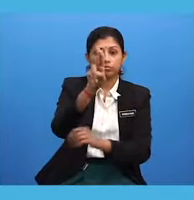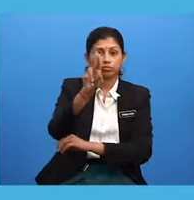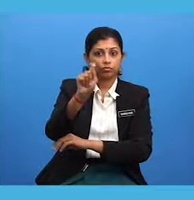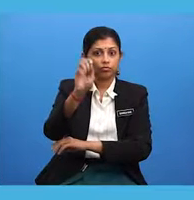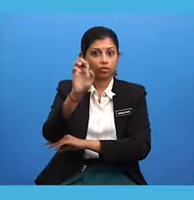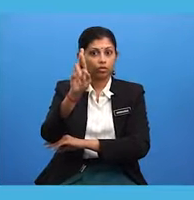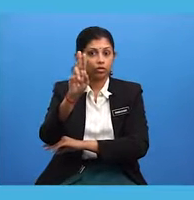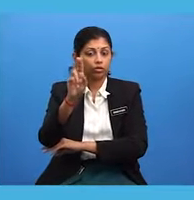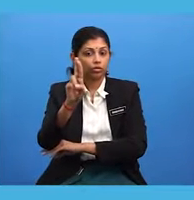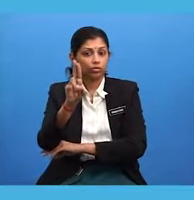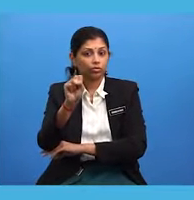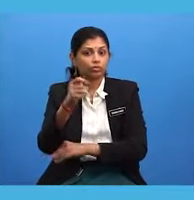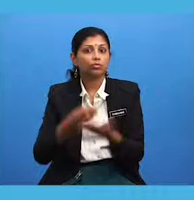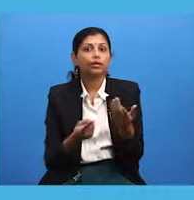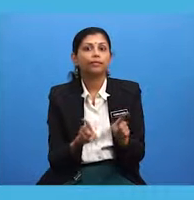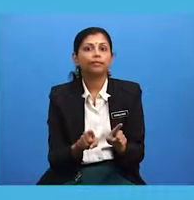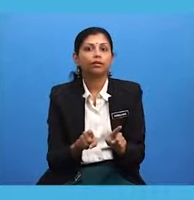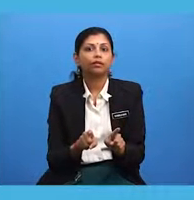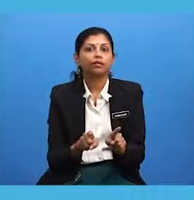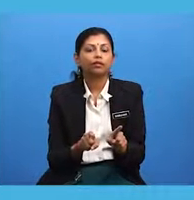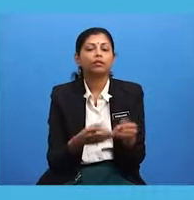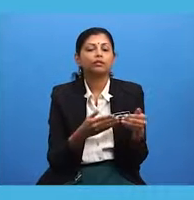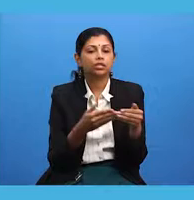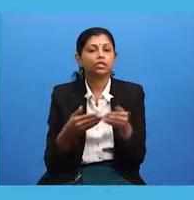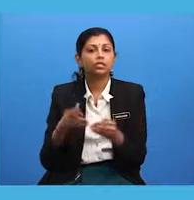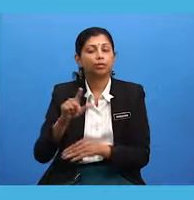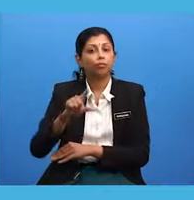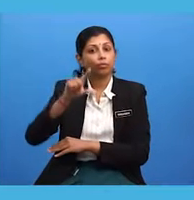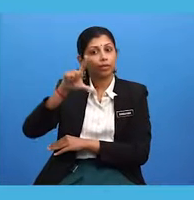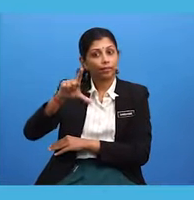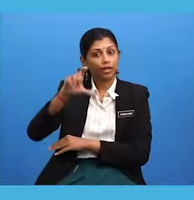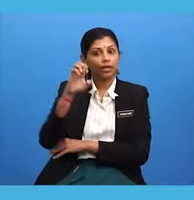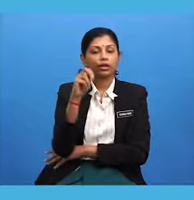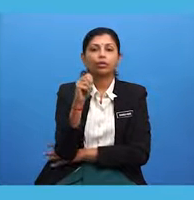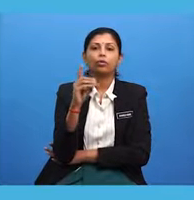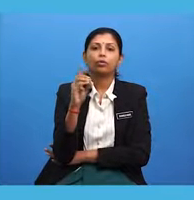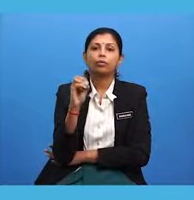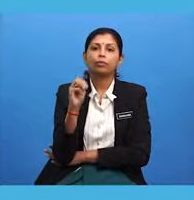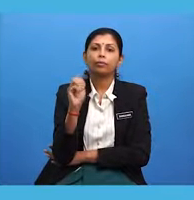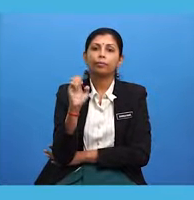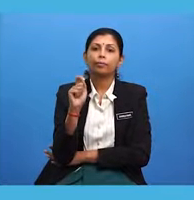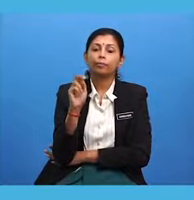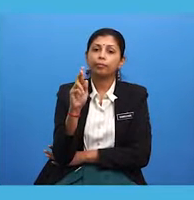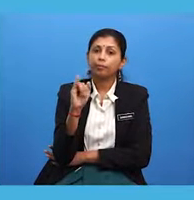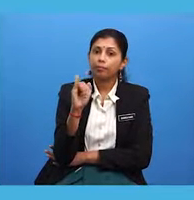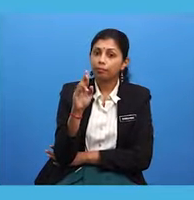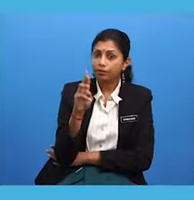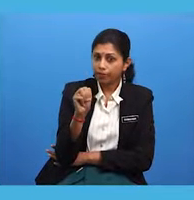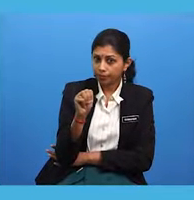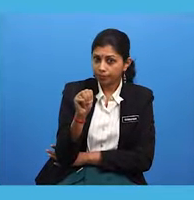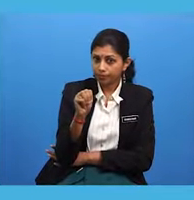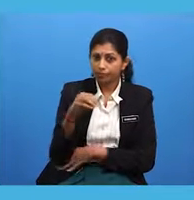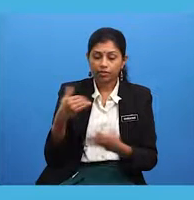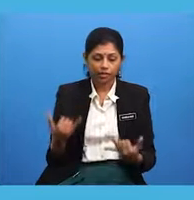Pula penebalan endometrium terus berlaku. Seterusnya, pada